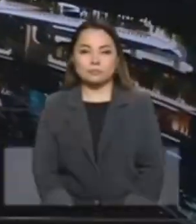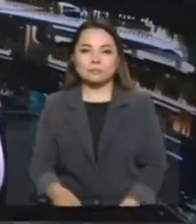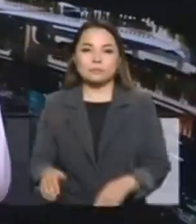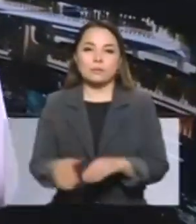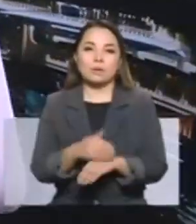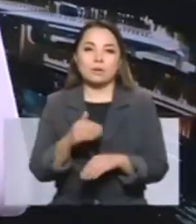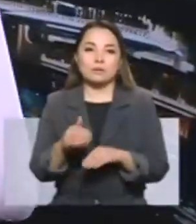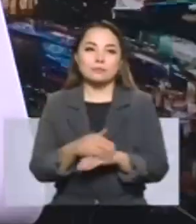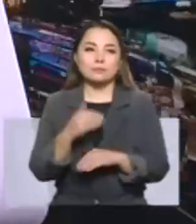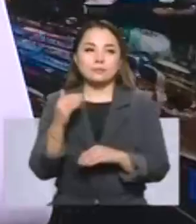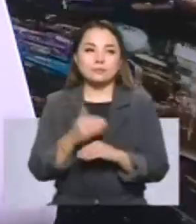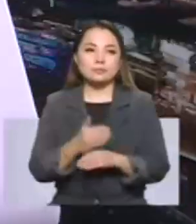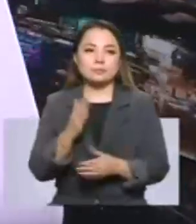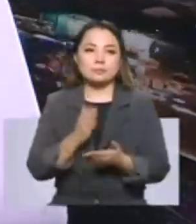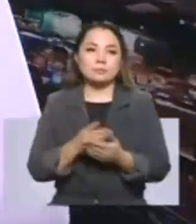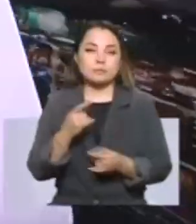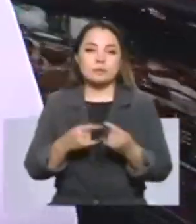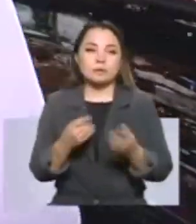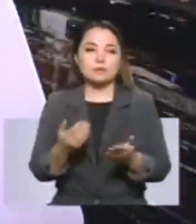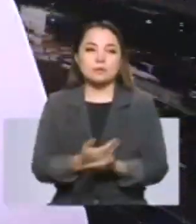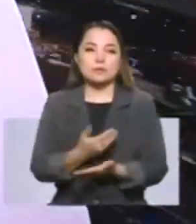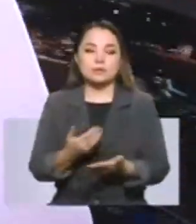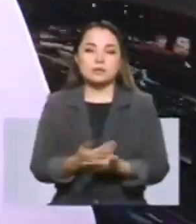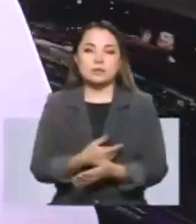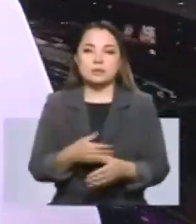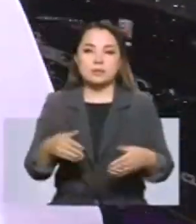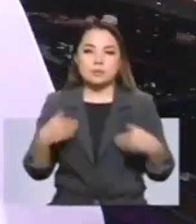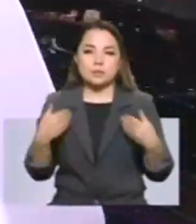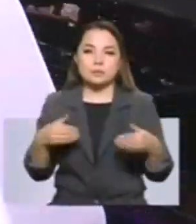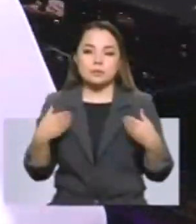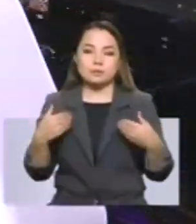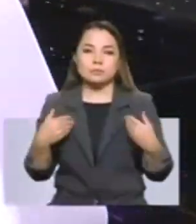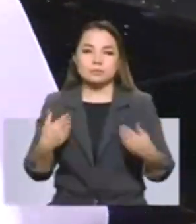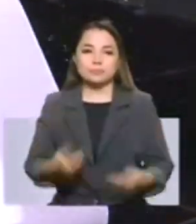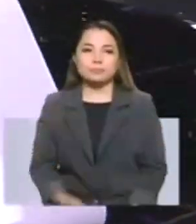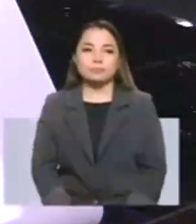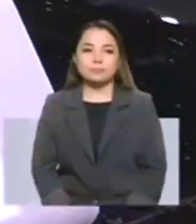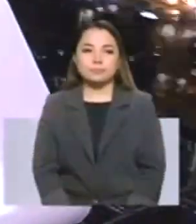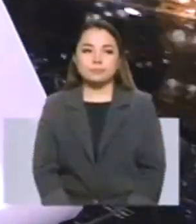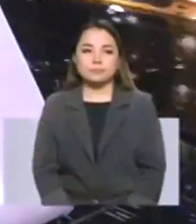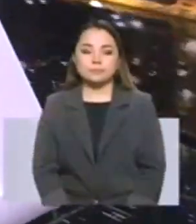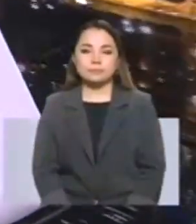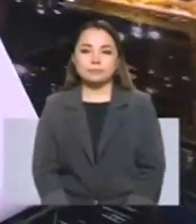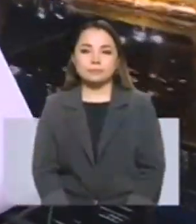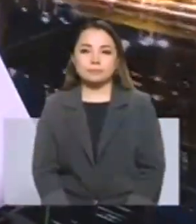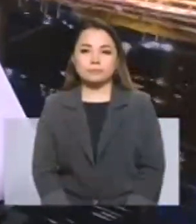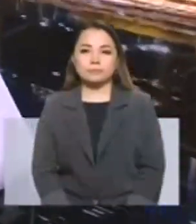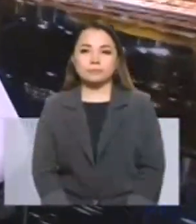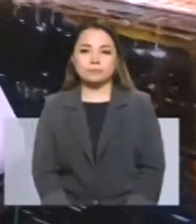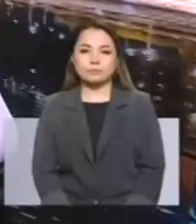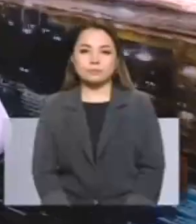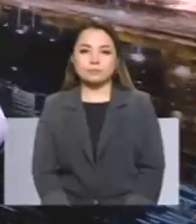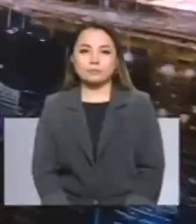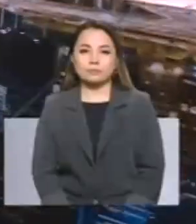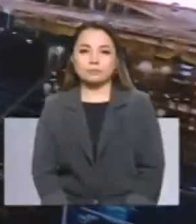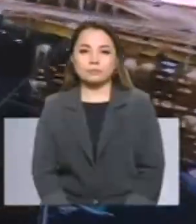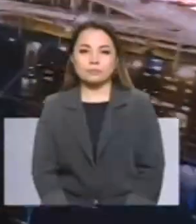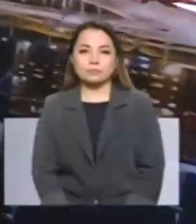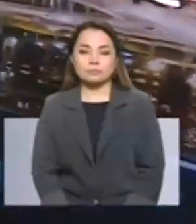Кешәрі қадірлі көрермен, ұлттық арнаның тікелей эфирінде ақпарат. Студияда Ләйлә Дулатқызы, Сурд аудармада әріптесім Шырын Жанғабыл. Алдымен